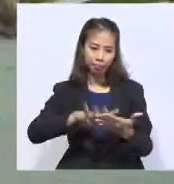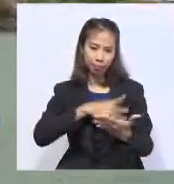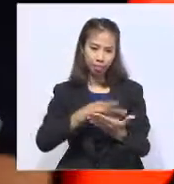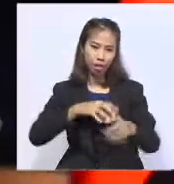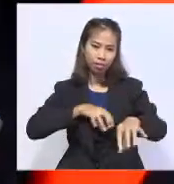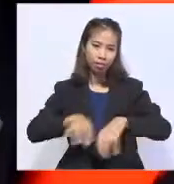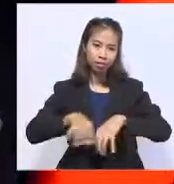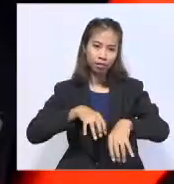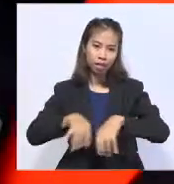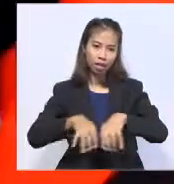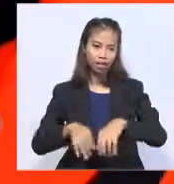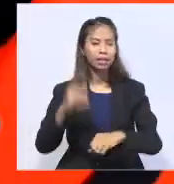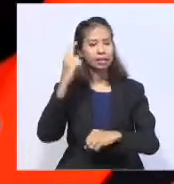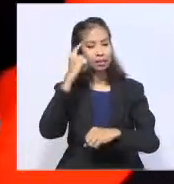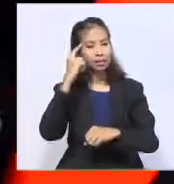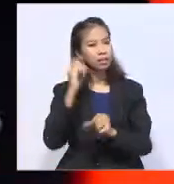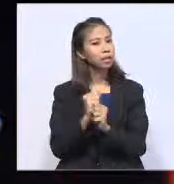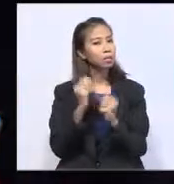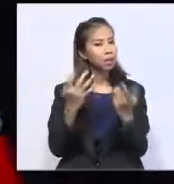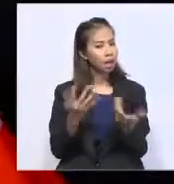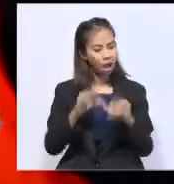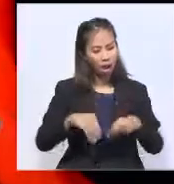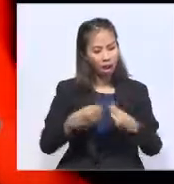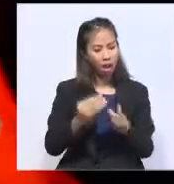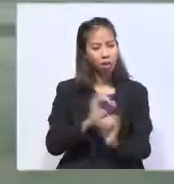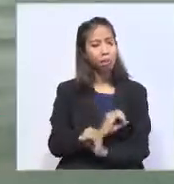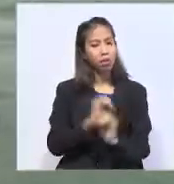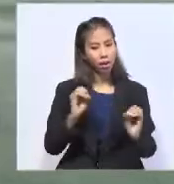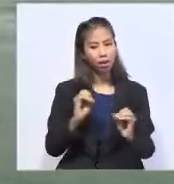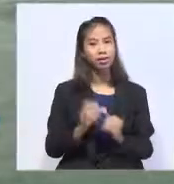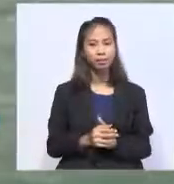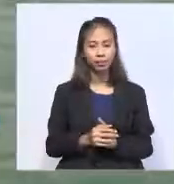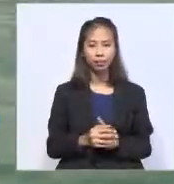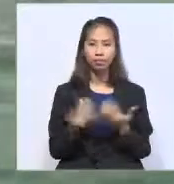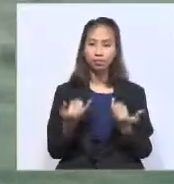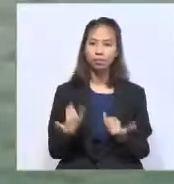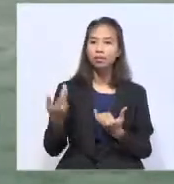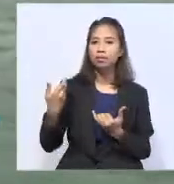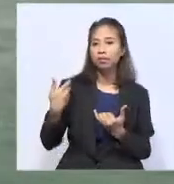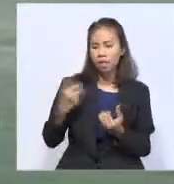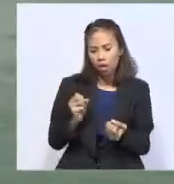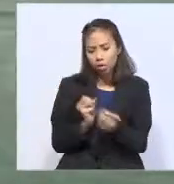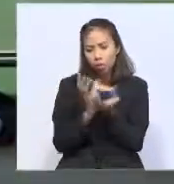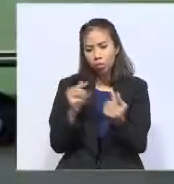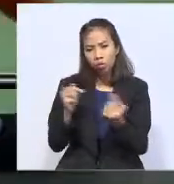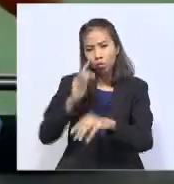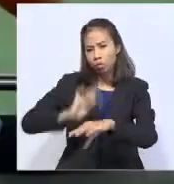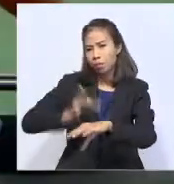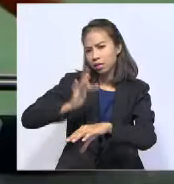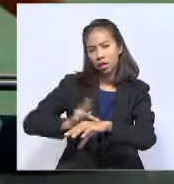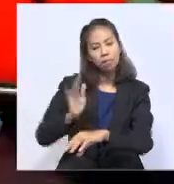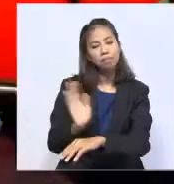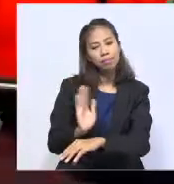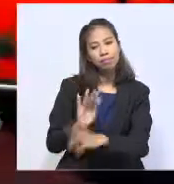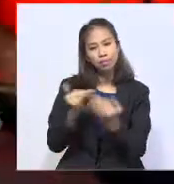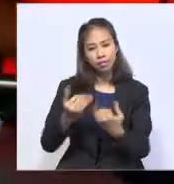ที่ว่าควรจะมีการจัดการอย่างไรเพื่อให้เกิดความปลอดภัยกับประชาชนและนักท่องเที่ยวรวมทั้งไม่กระทบต่อระบบนิเวศของฉลามหัวบาด